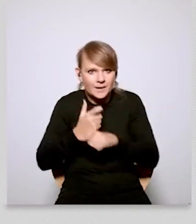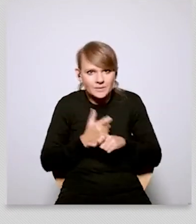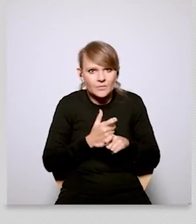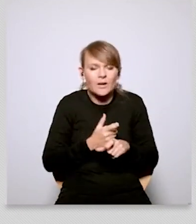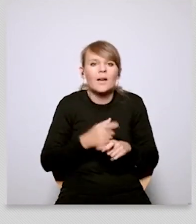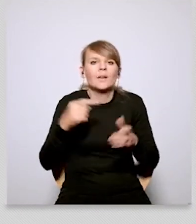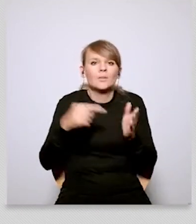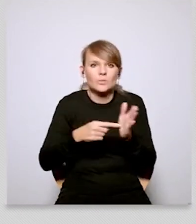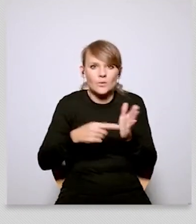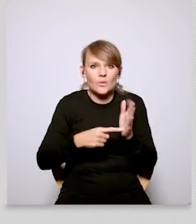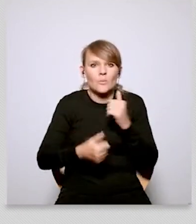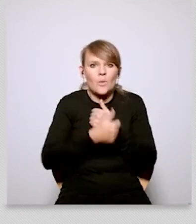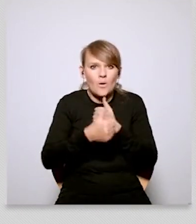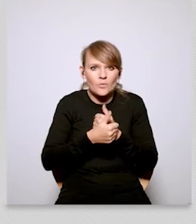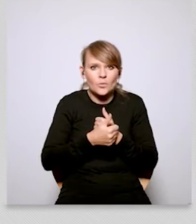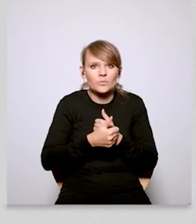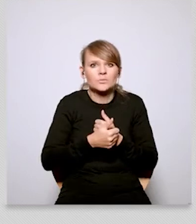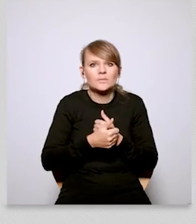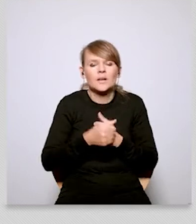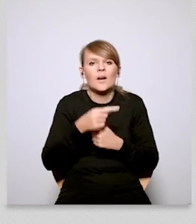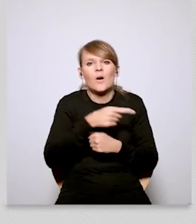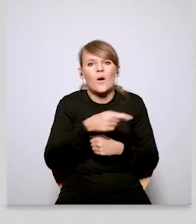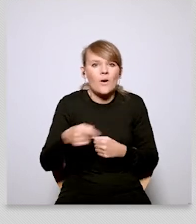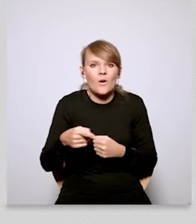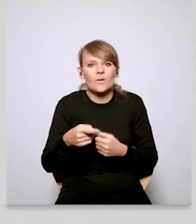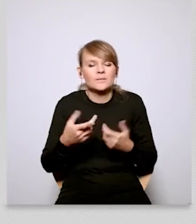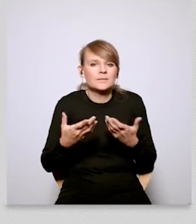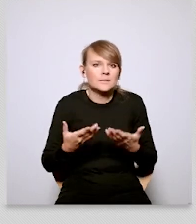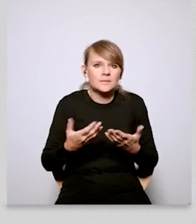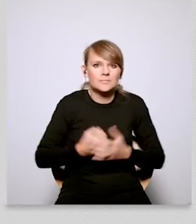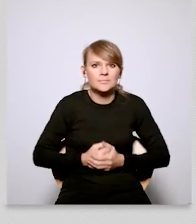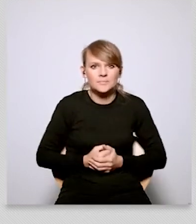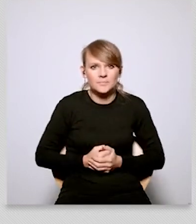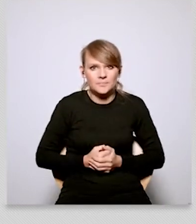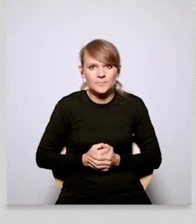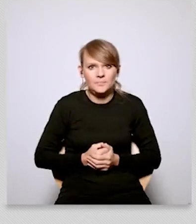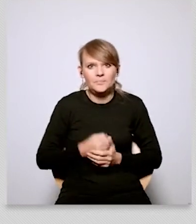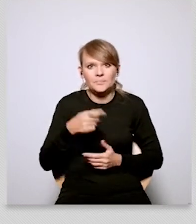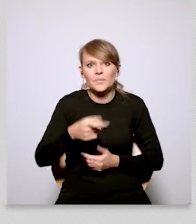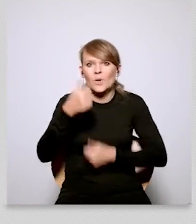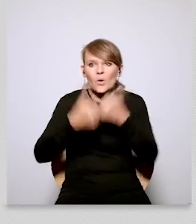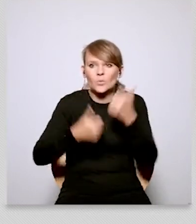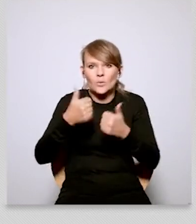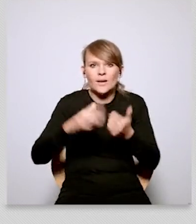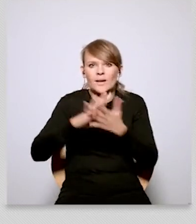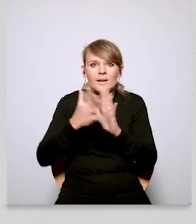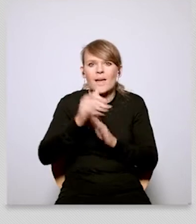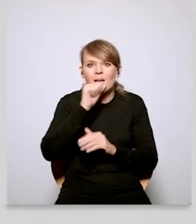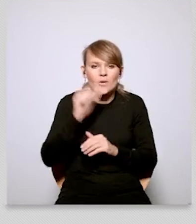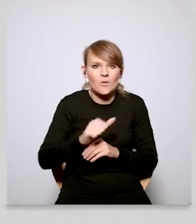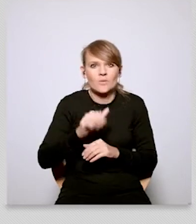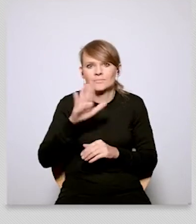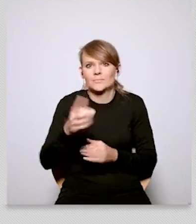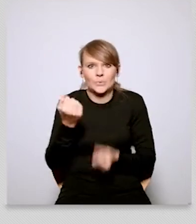konkurencję na rynku europejskim, polskim